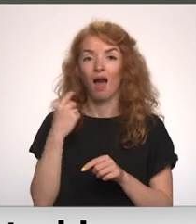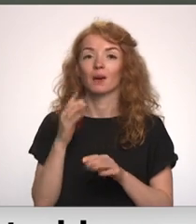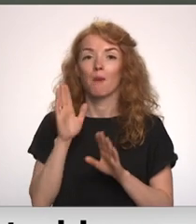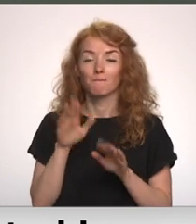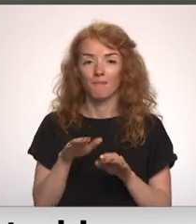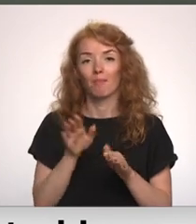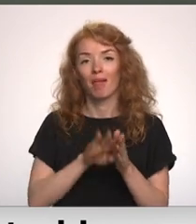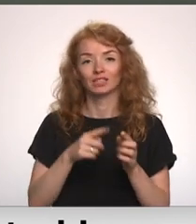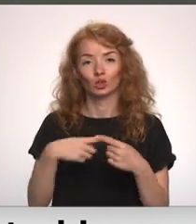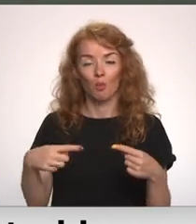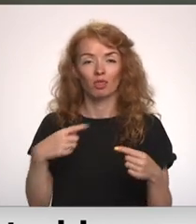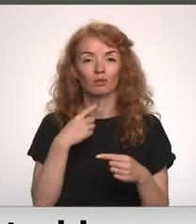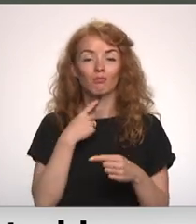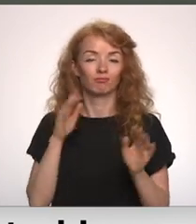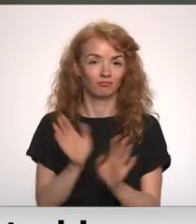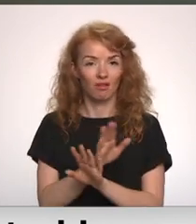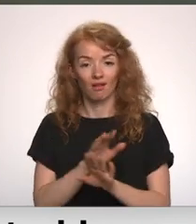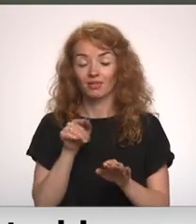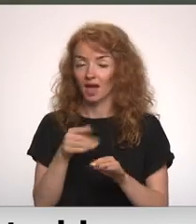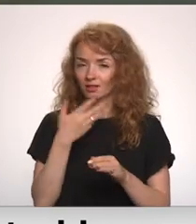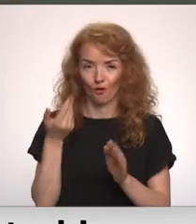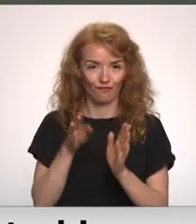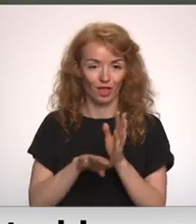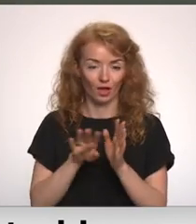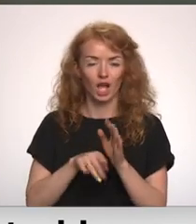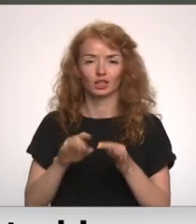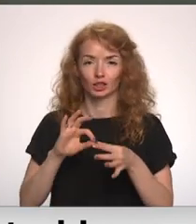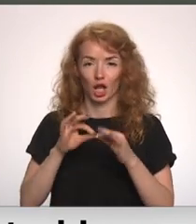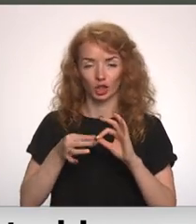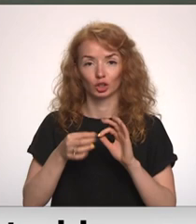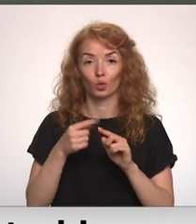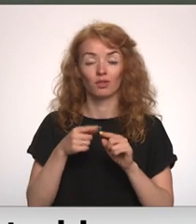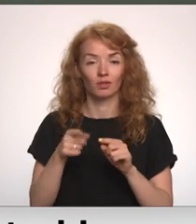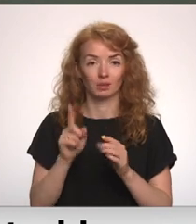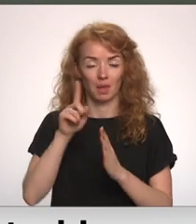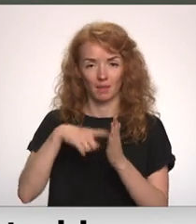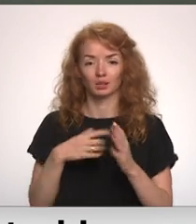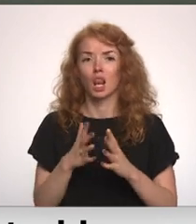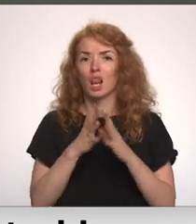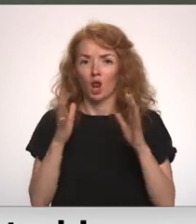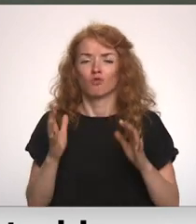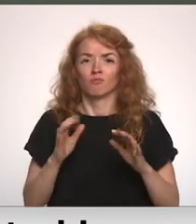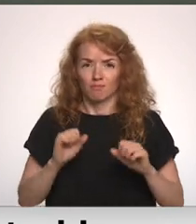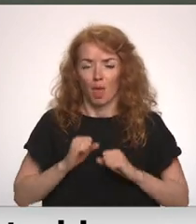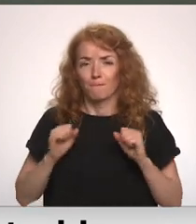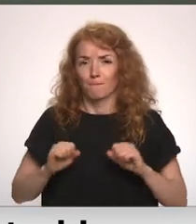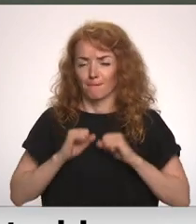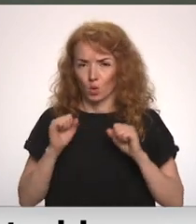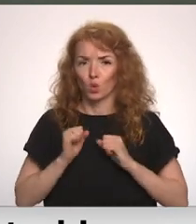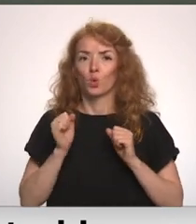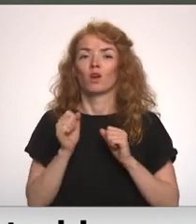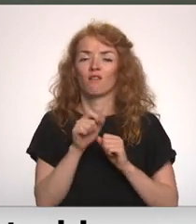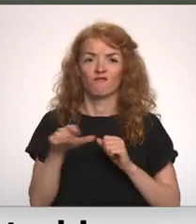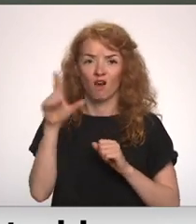akapella dziedātāju, jo šis žanrs viņš nav viegls, būsim godīgi, viņš ir sarežģīts un viņš prasa diezgan lielāku piepūli, lielākus